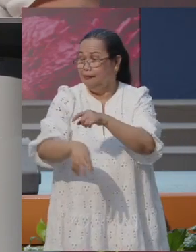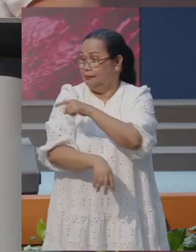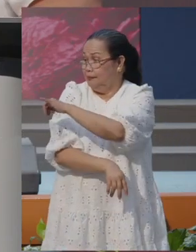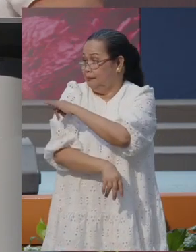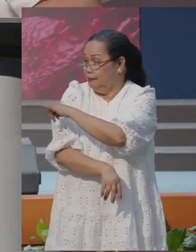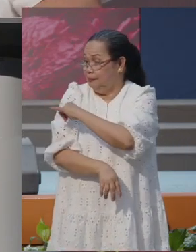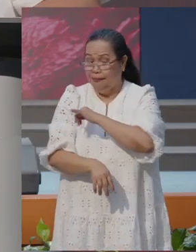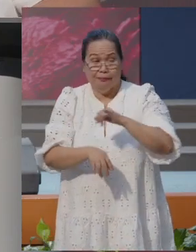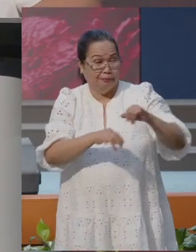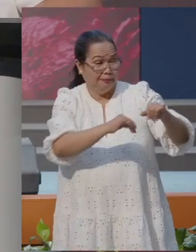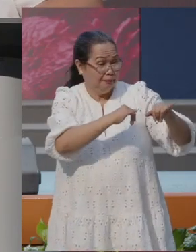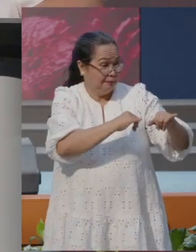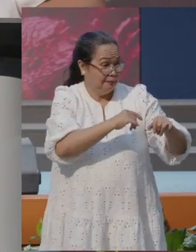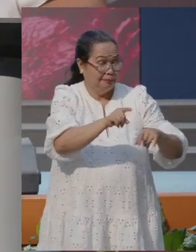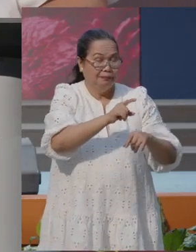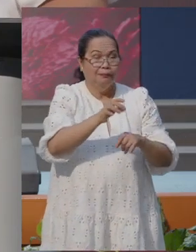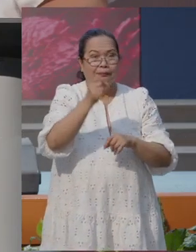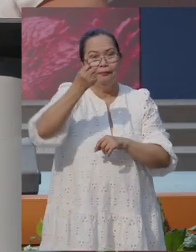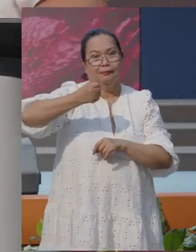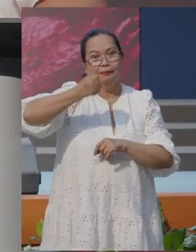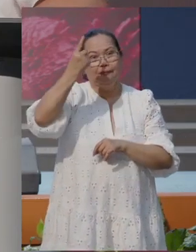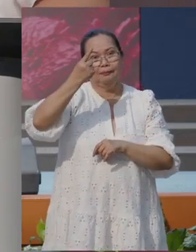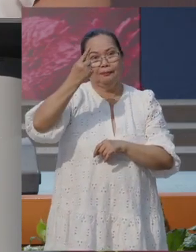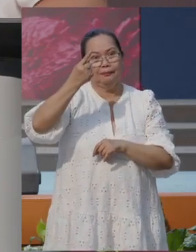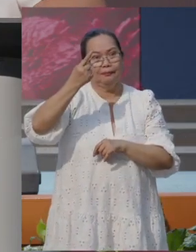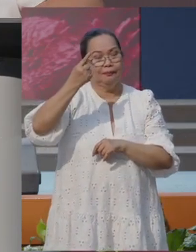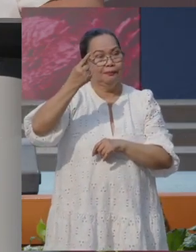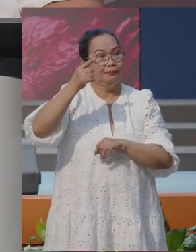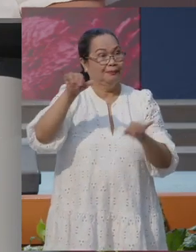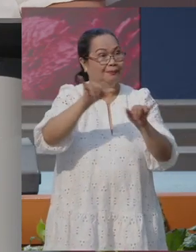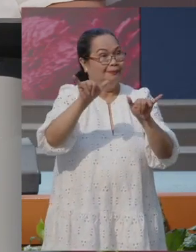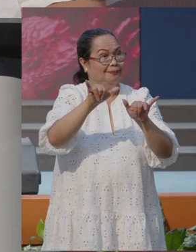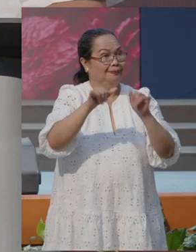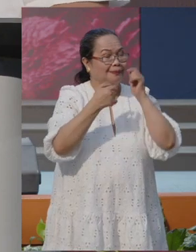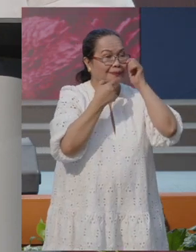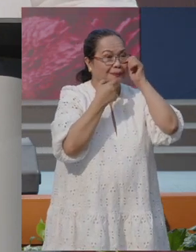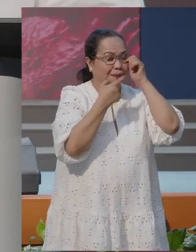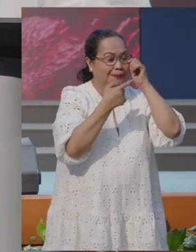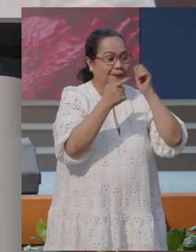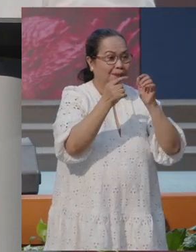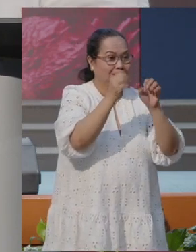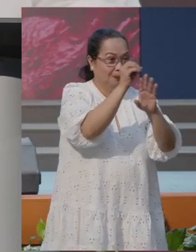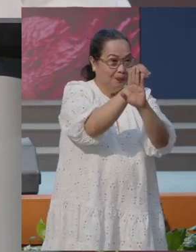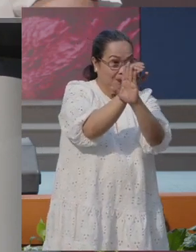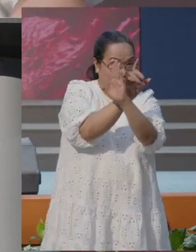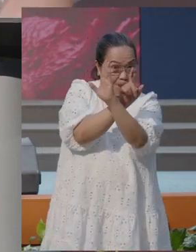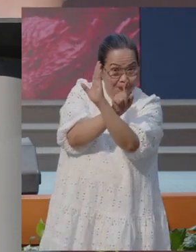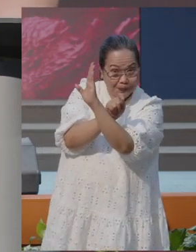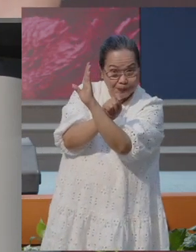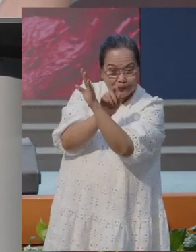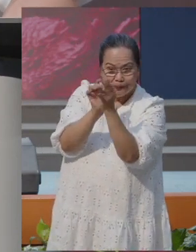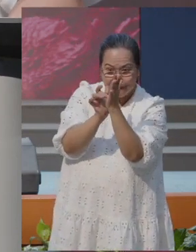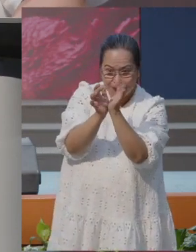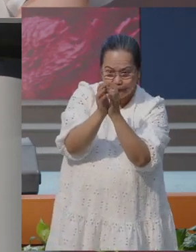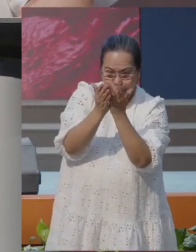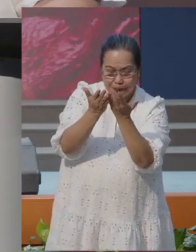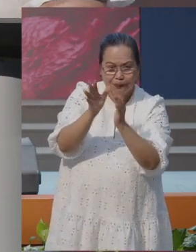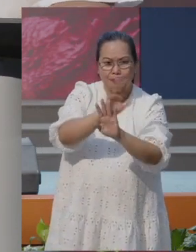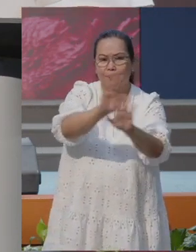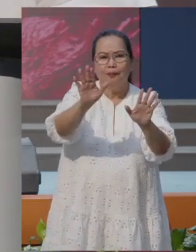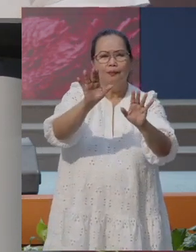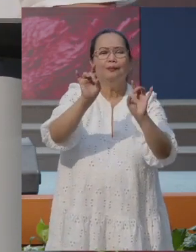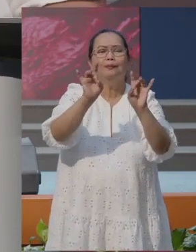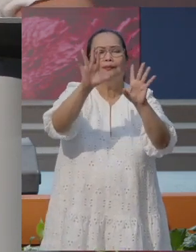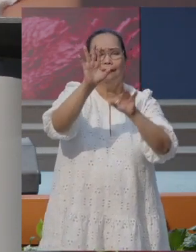Hudyo. Yun ang kanilang pagkaunawa. Kasi ang sabi ng Lumang Tipan sa Deuteronomy 23, you shall not hate your